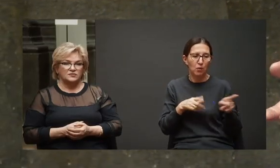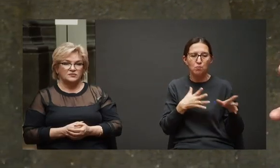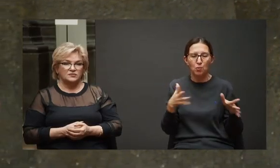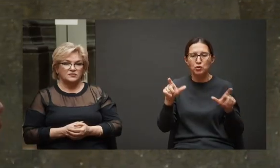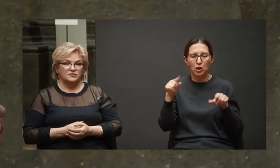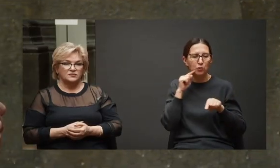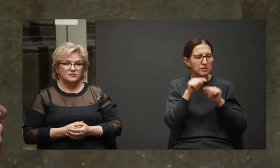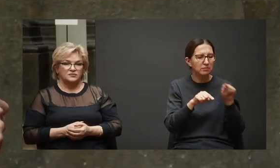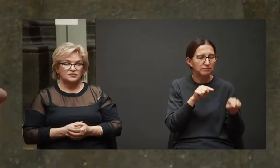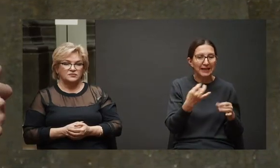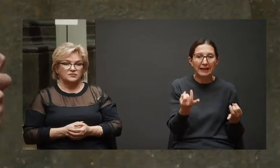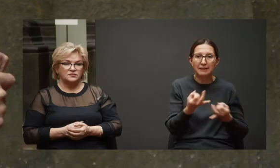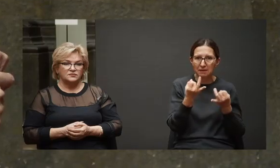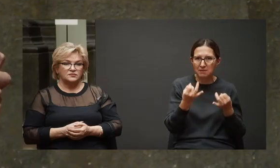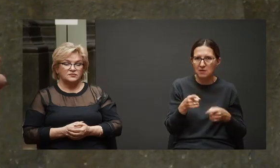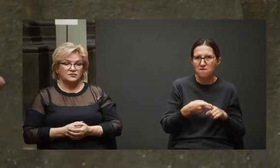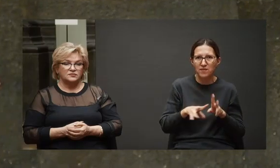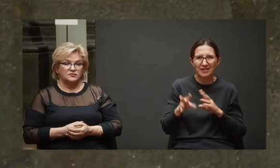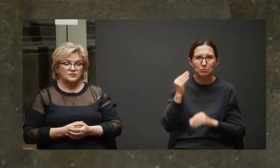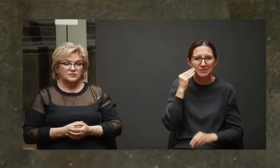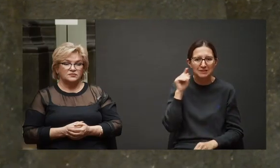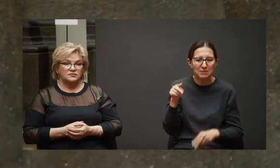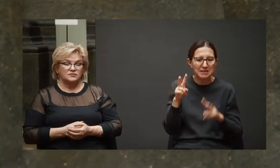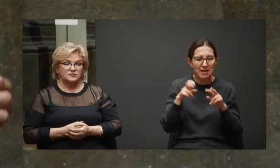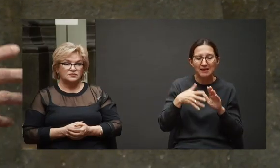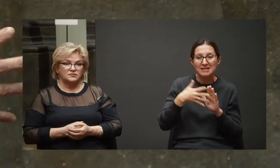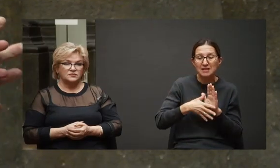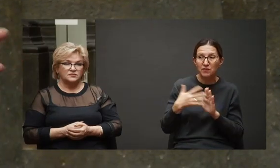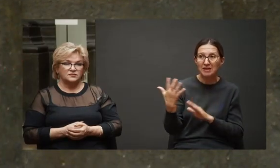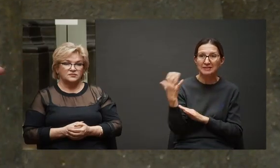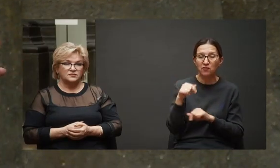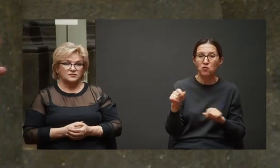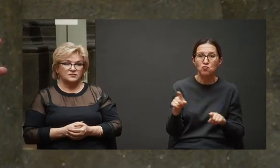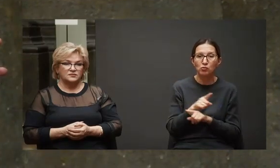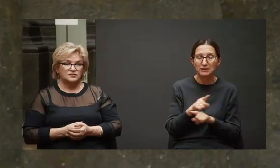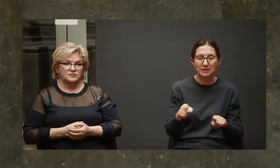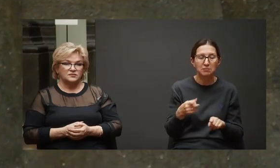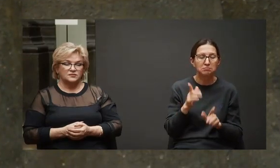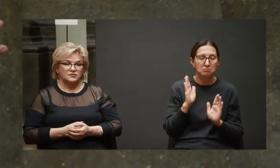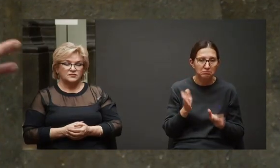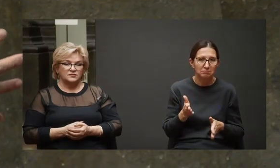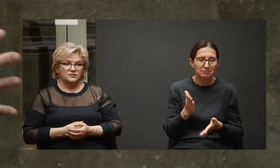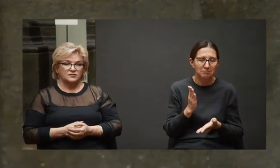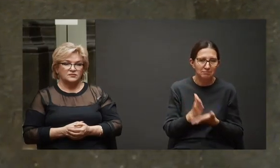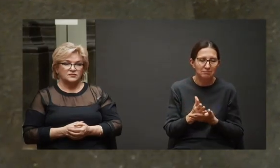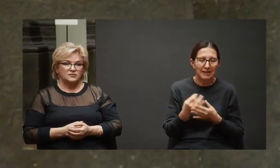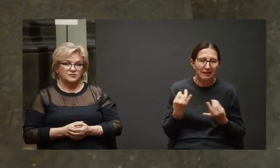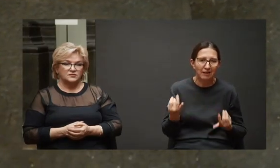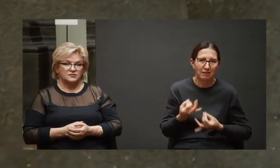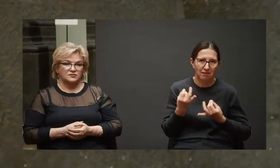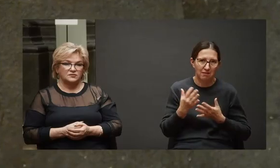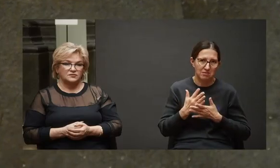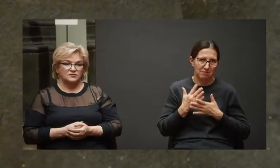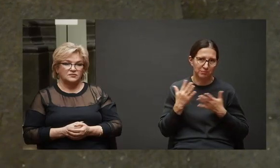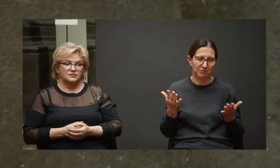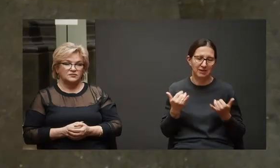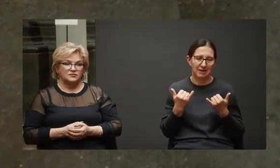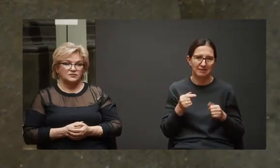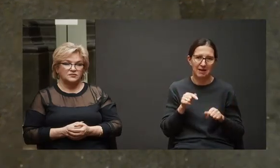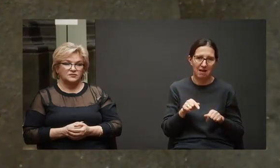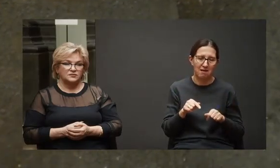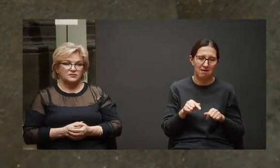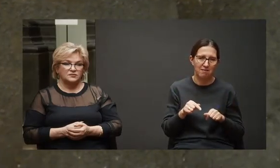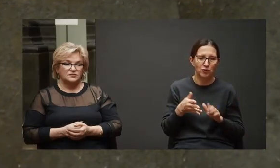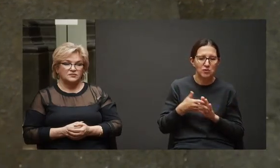интерес. Вот. В этом смысле, конечно, исследование селфи в музеях, видимо, представляет тоже такое огромное поле для